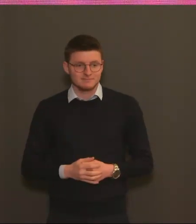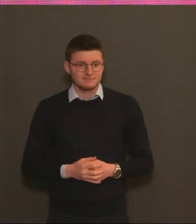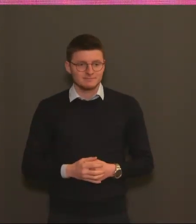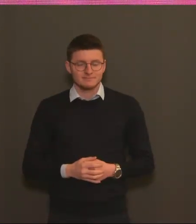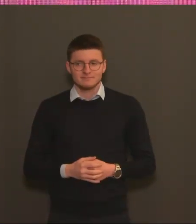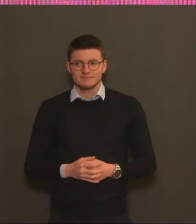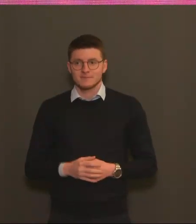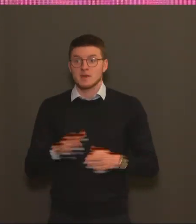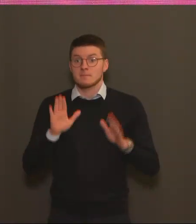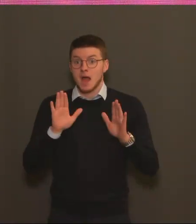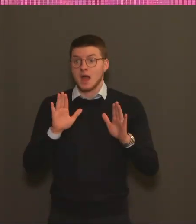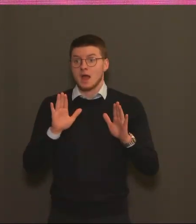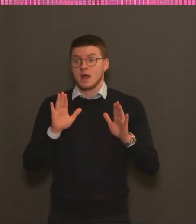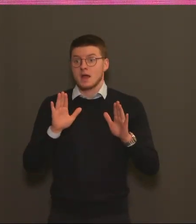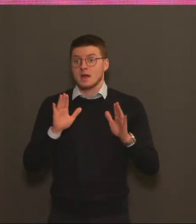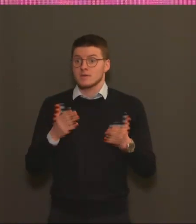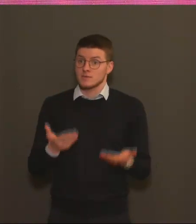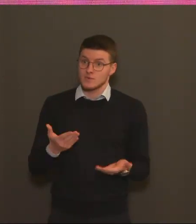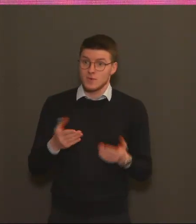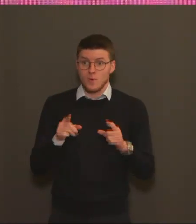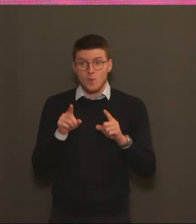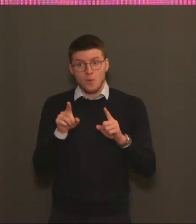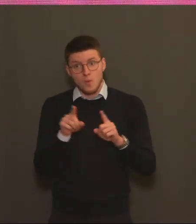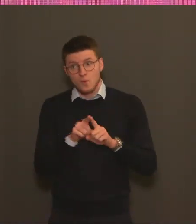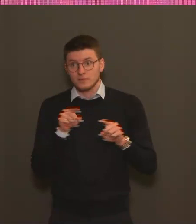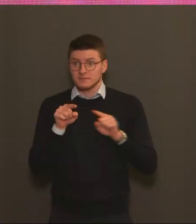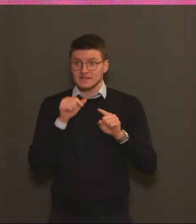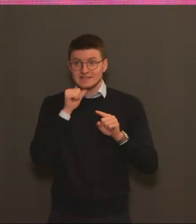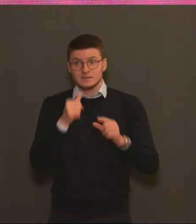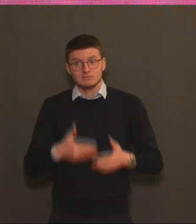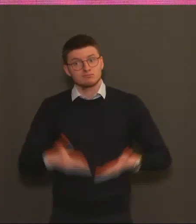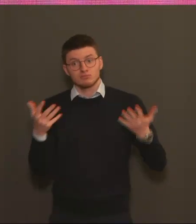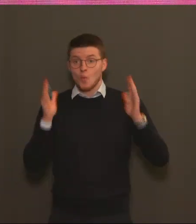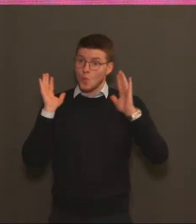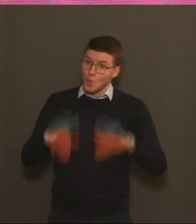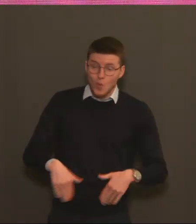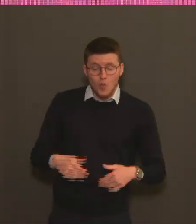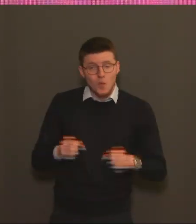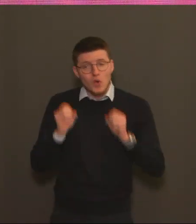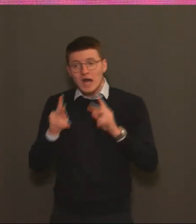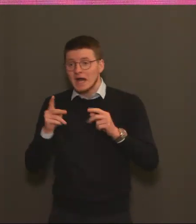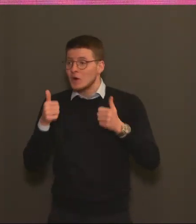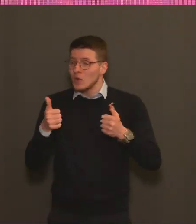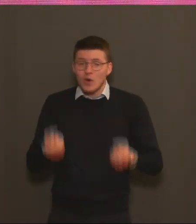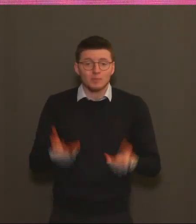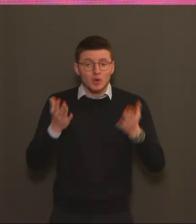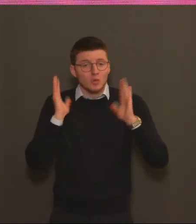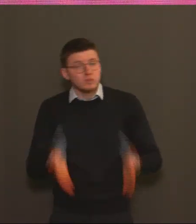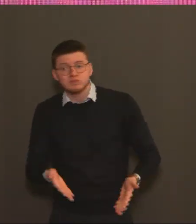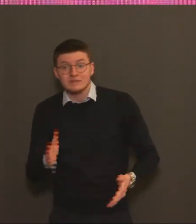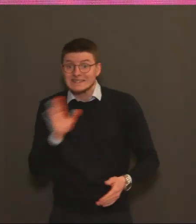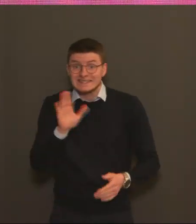Tegelijkertijd mogen we ons nog niet laten verblinden door dit lichtpunt. Het virus blijft nog steeds circuleren en blijft nog